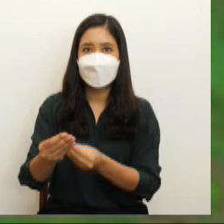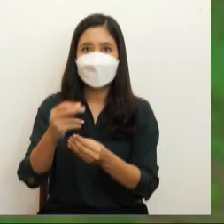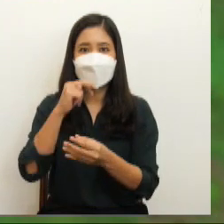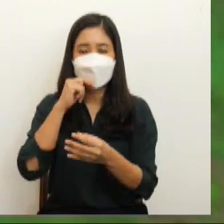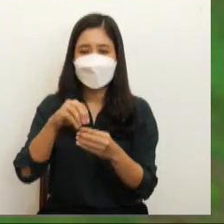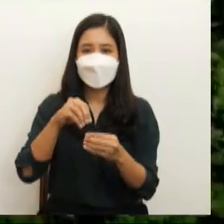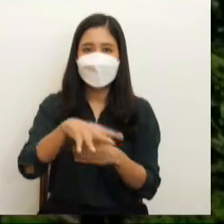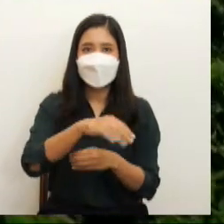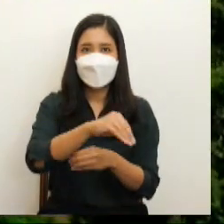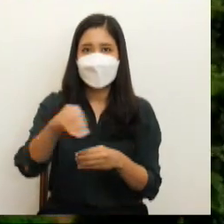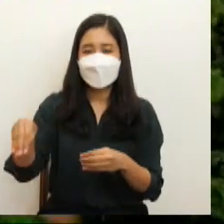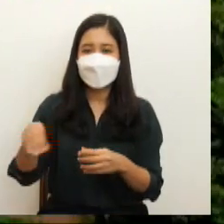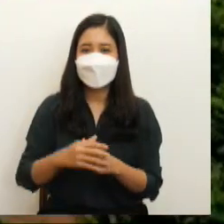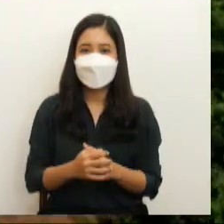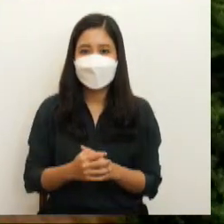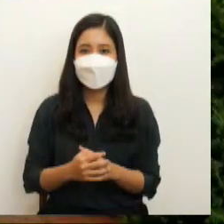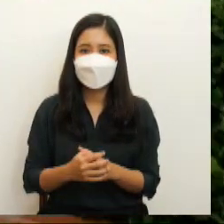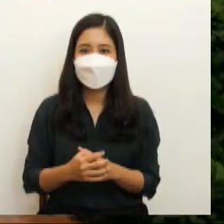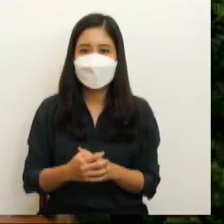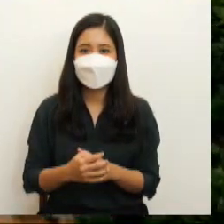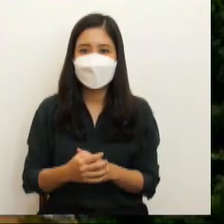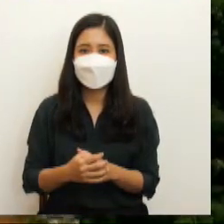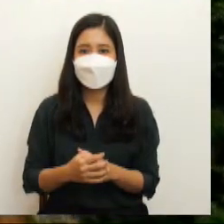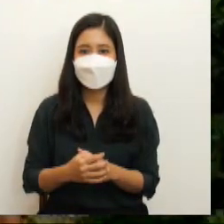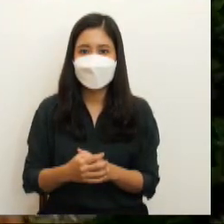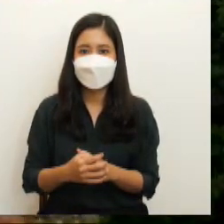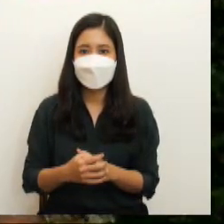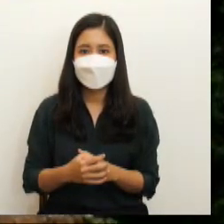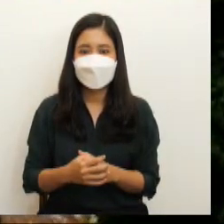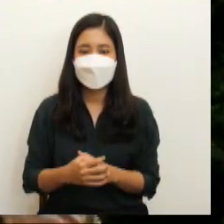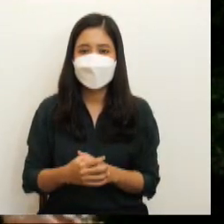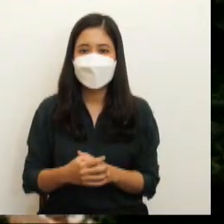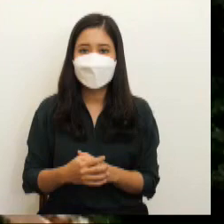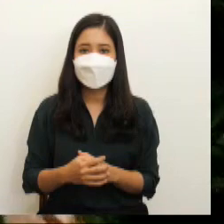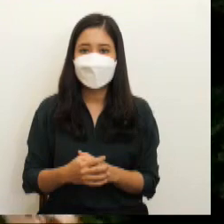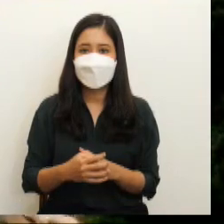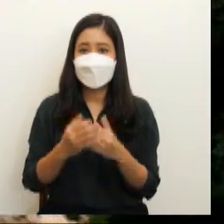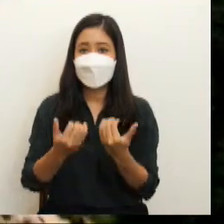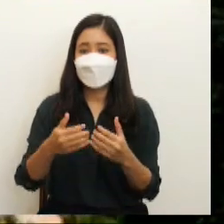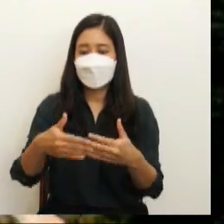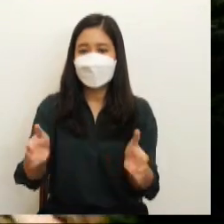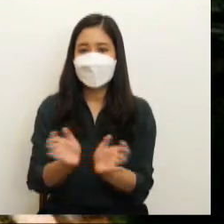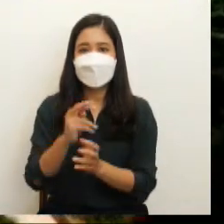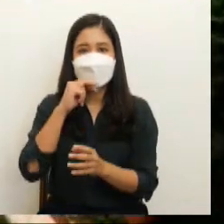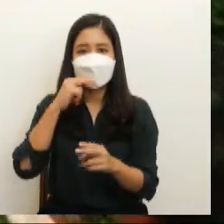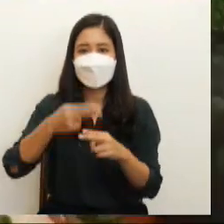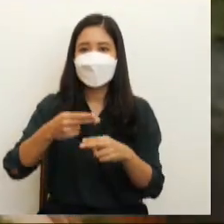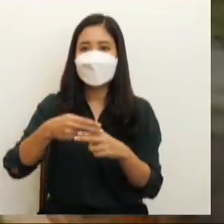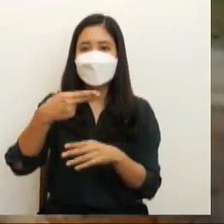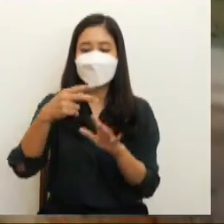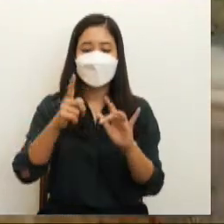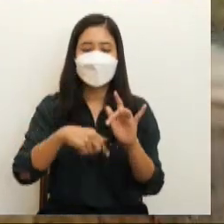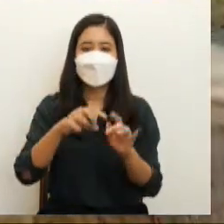ล้งนะครับ โครงการอ่าง างเก็บน้ำห้วยลอยอันเนื่องมาจากพระราชดำ